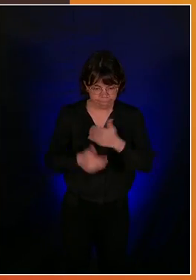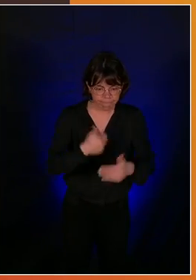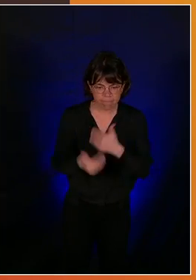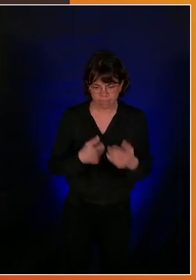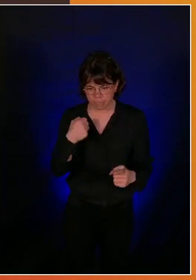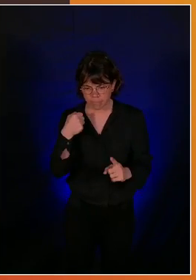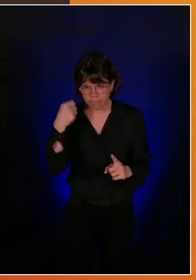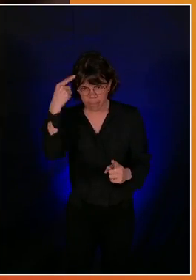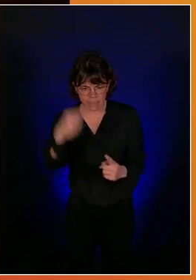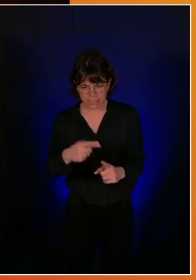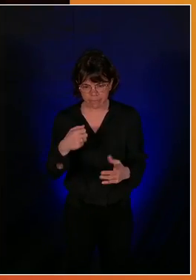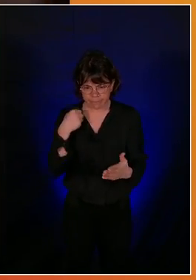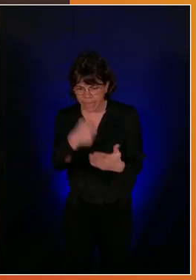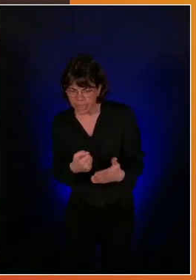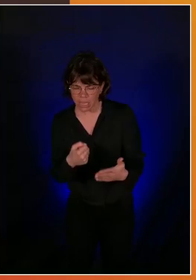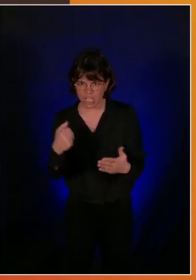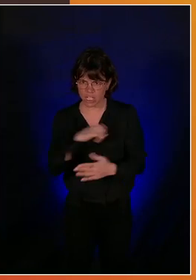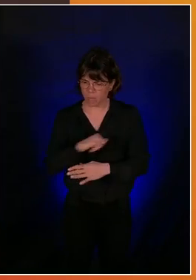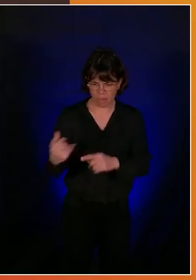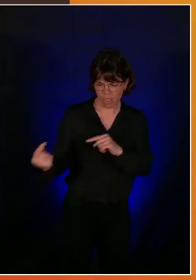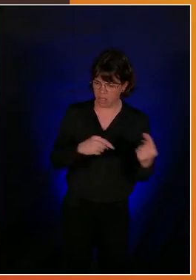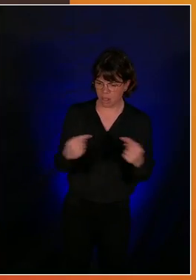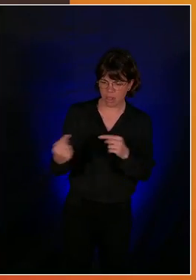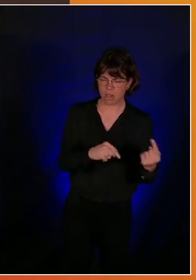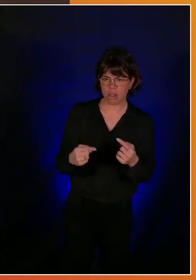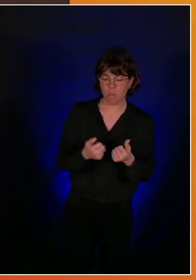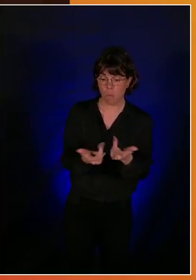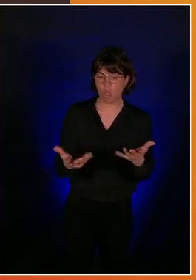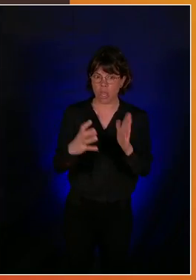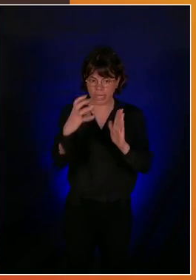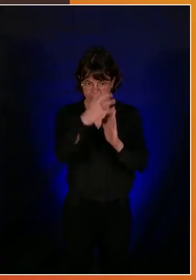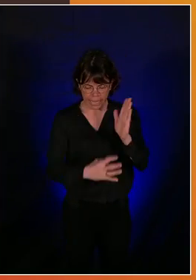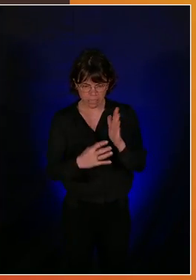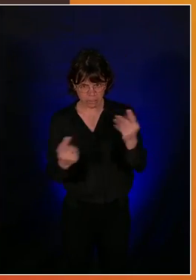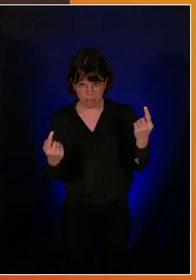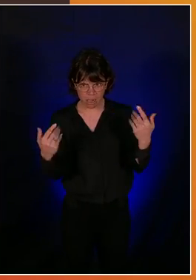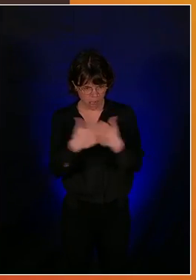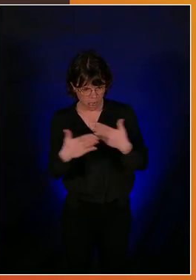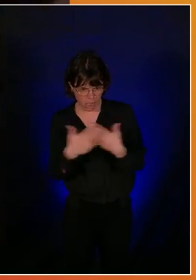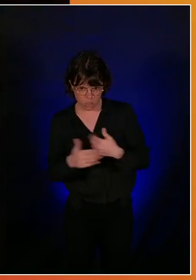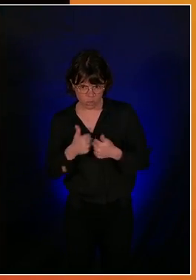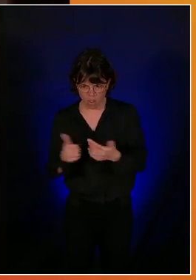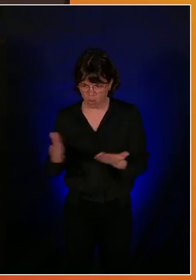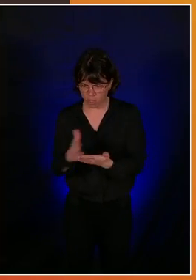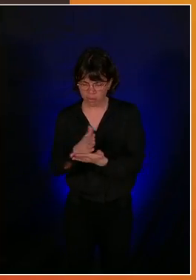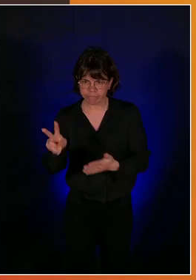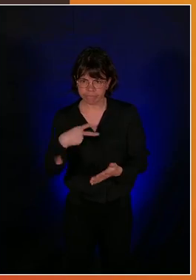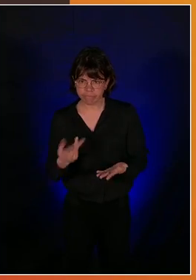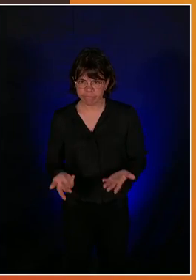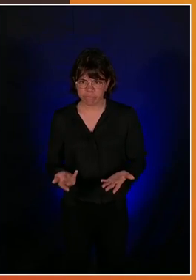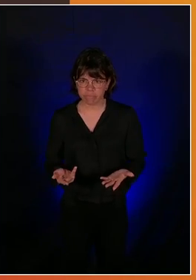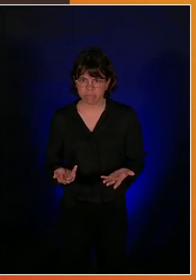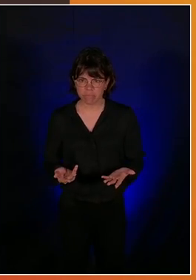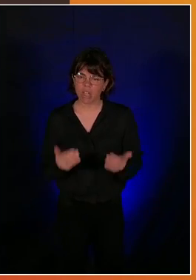finalité n'ont jamais été débattu dans l'organisation plusieurs textes en contradiction avec nos orientations ont pourtant